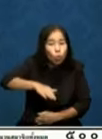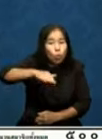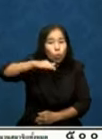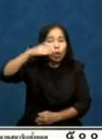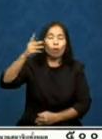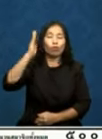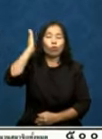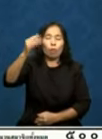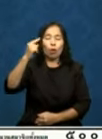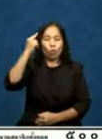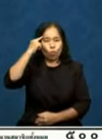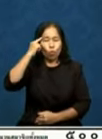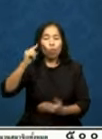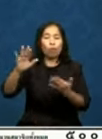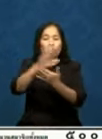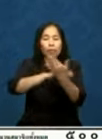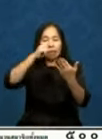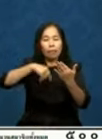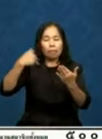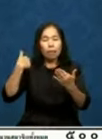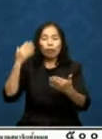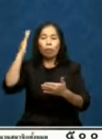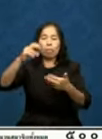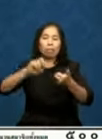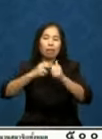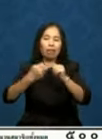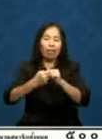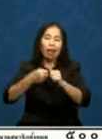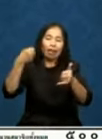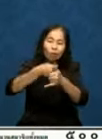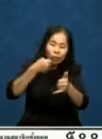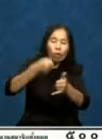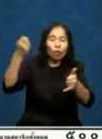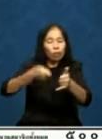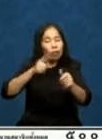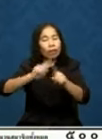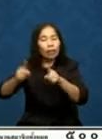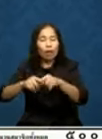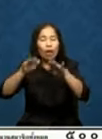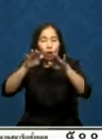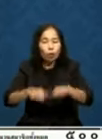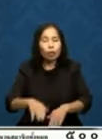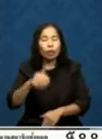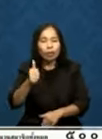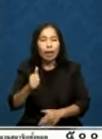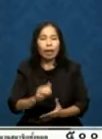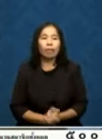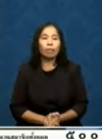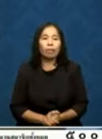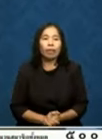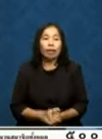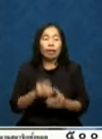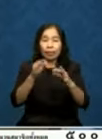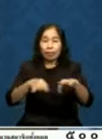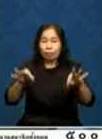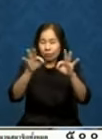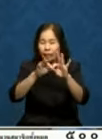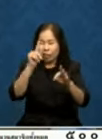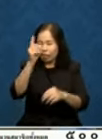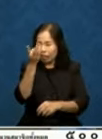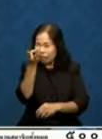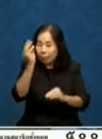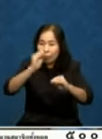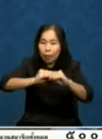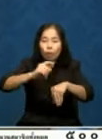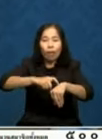ากรที่สำคัญในอนาคตแล้วลดปัญหาความรุนแรงที่อาจจะเกิดขึ้นในอนาคตด้วยอีกอันที่สำคัญขอเวลานิดนึ